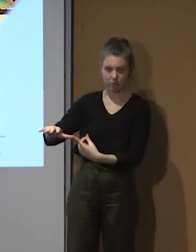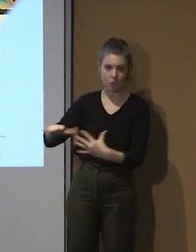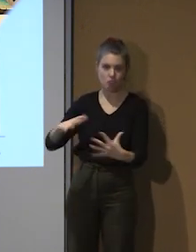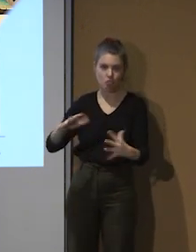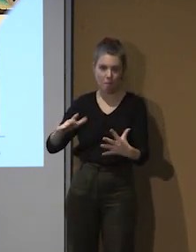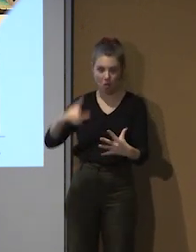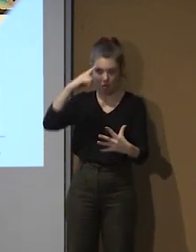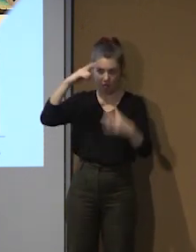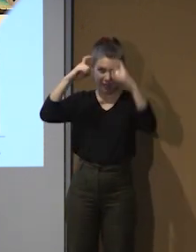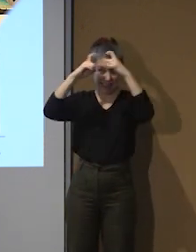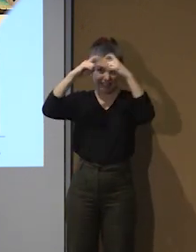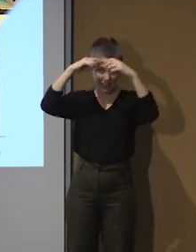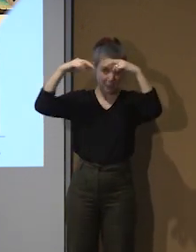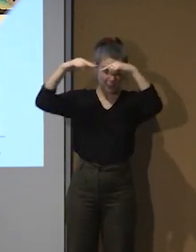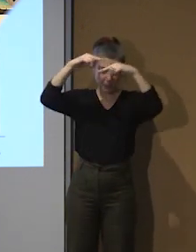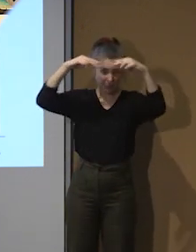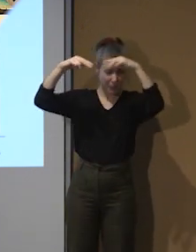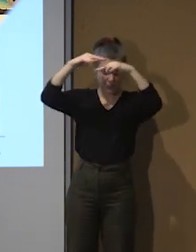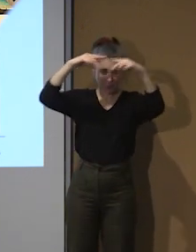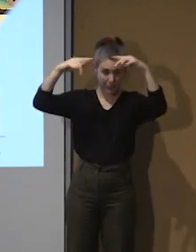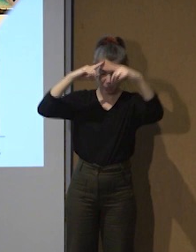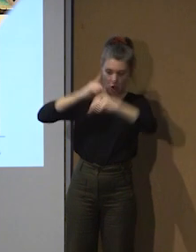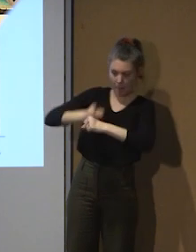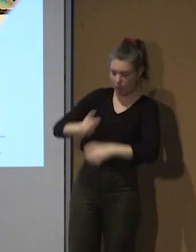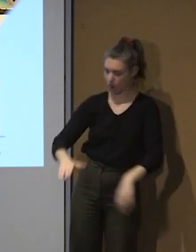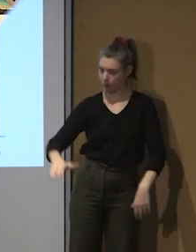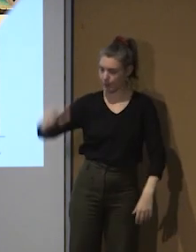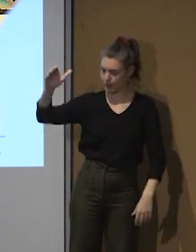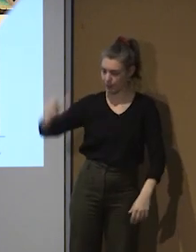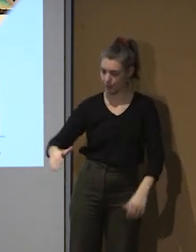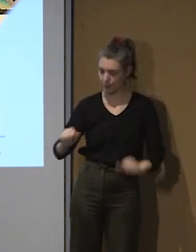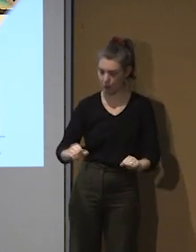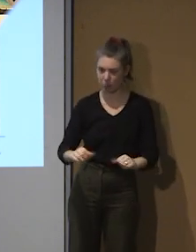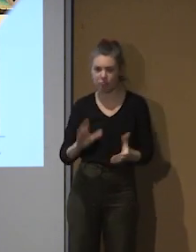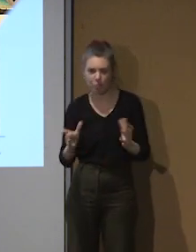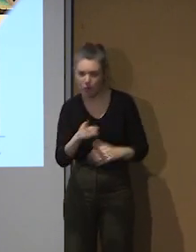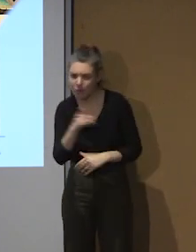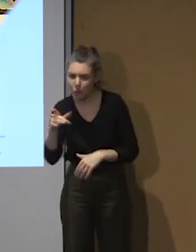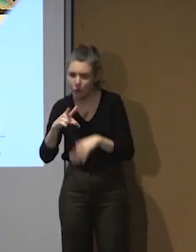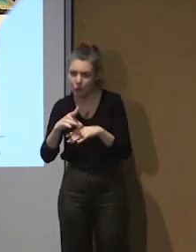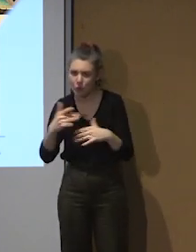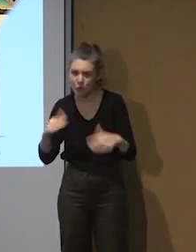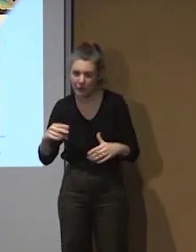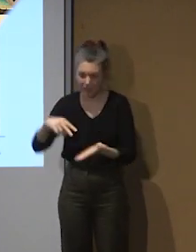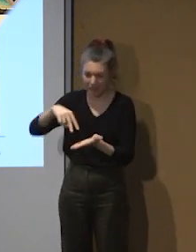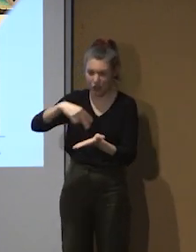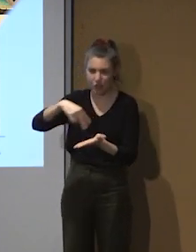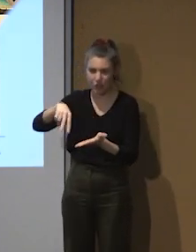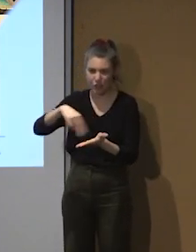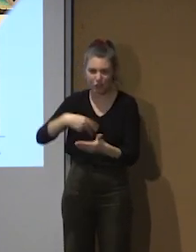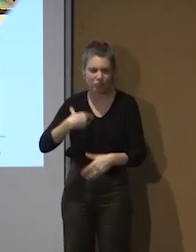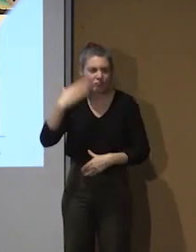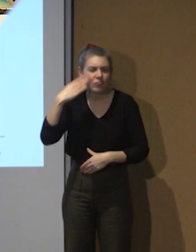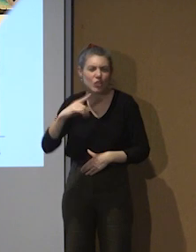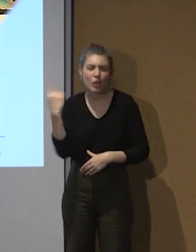qui ont déjà essayé de se mettre à la danse, à n'importe quelle période de la vie, au début, mettons le Madison. Quand vous arrivez dans un mariage, il y a des gens